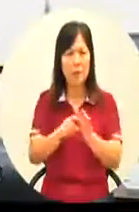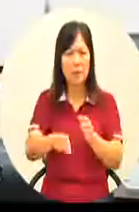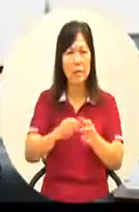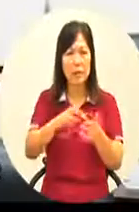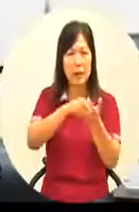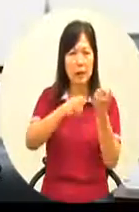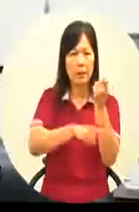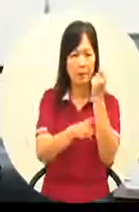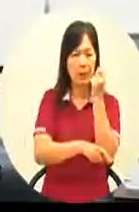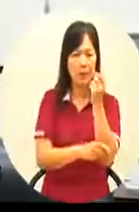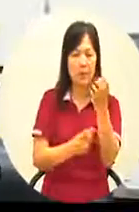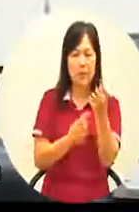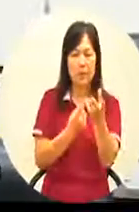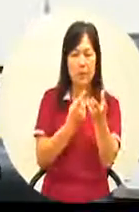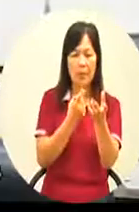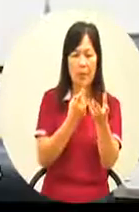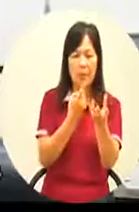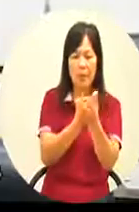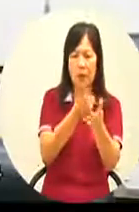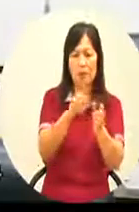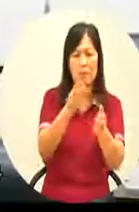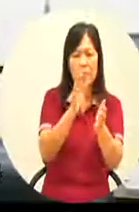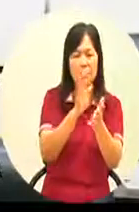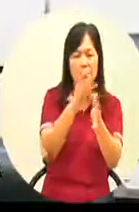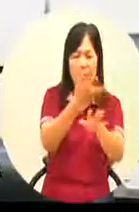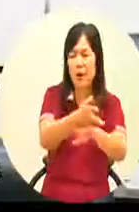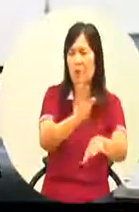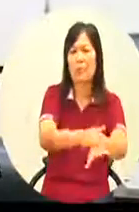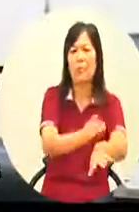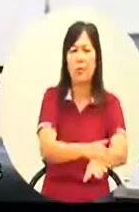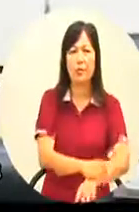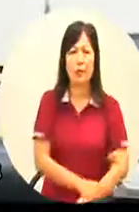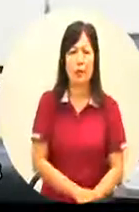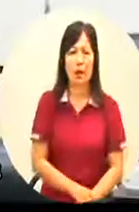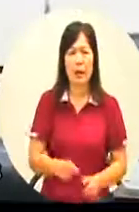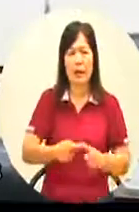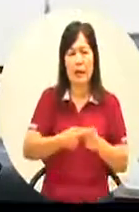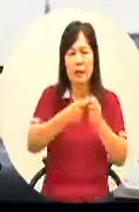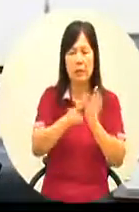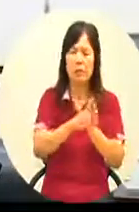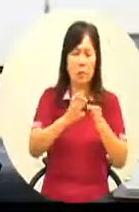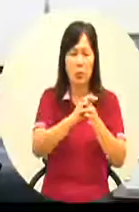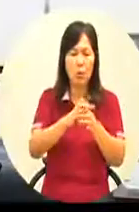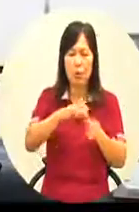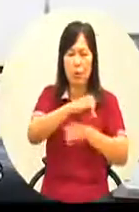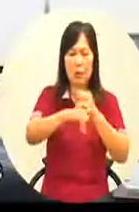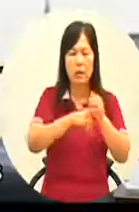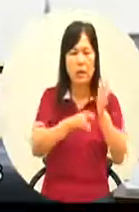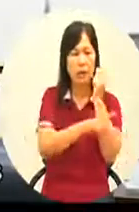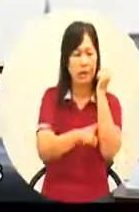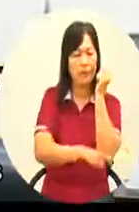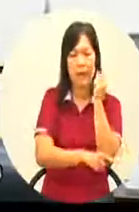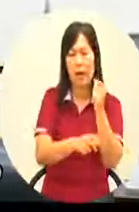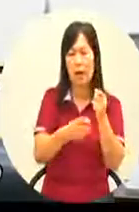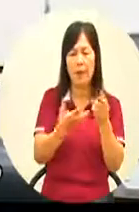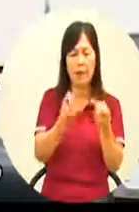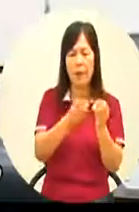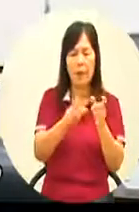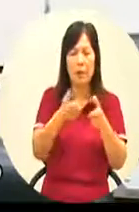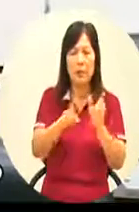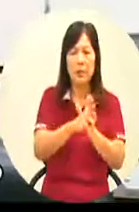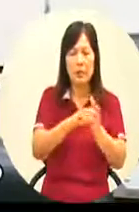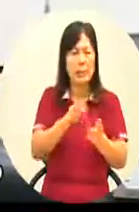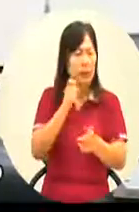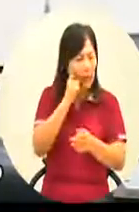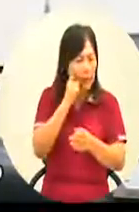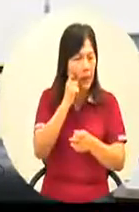不会排进去，那个行政区划法可能不会排进去，不是优生的民生法案啊，我看真难啊。所以依照你这个，是